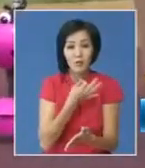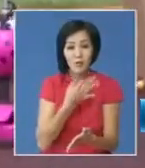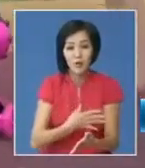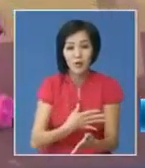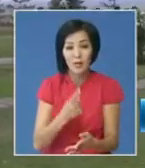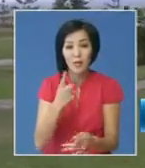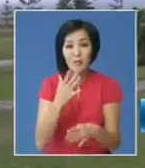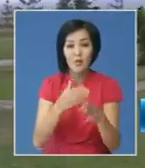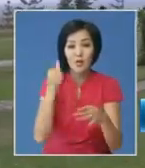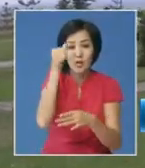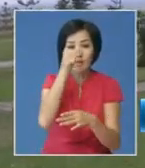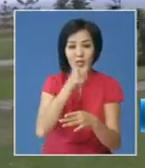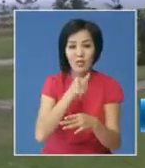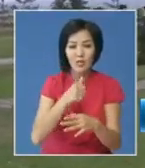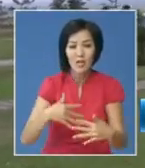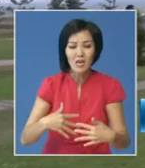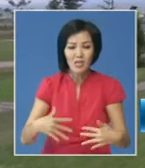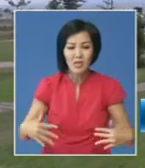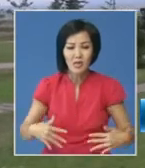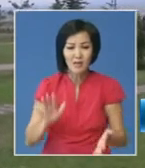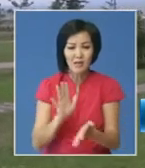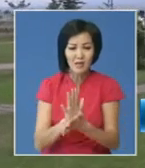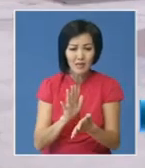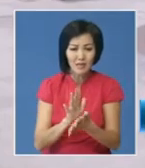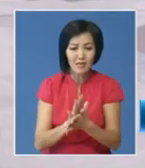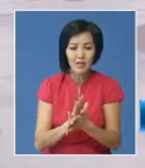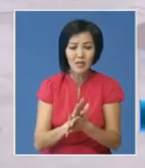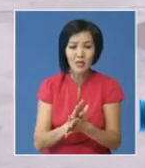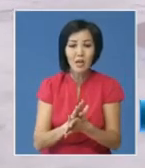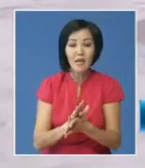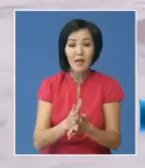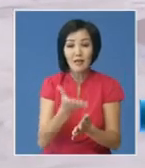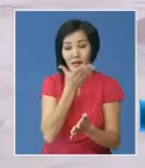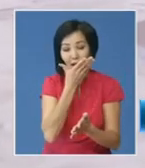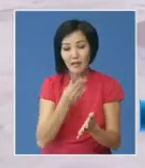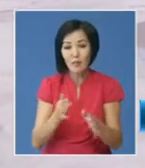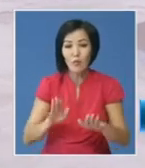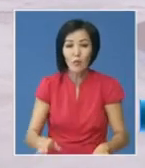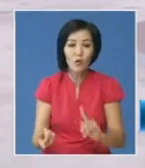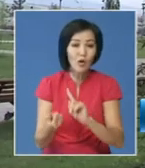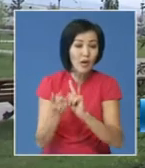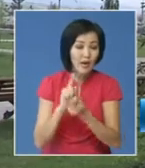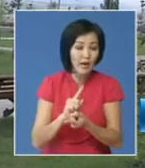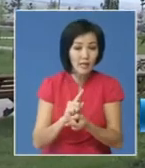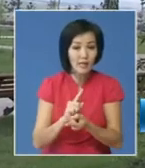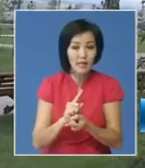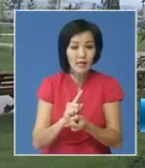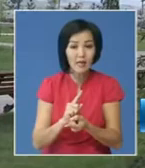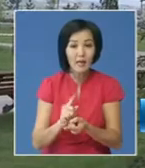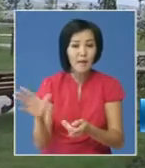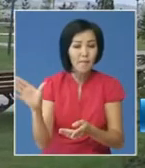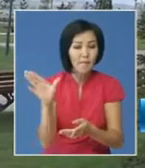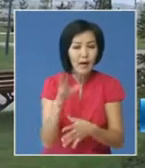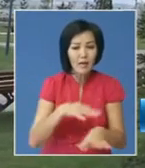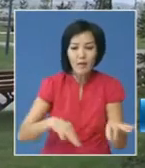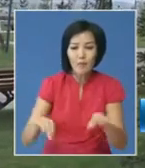жылда жабайы жағалау адам танымастай өзгерді. 4 ойын алаңы, 3 рол скейт-дромы бар. Күмбез, маркиза,